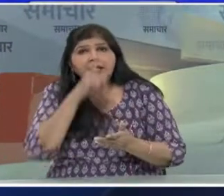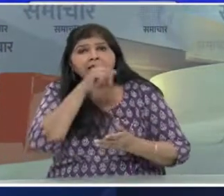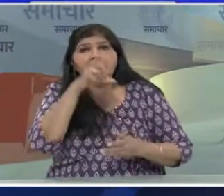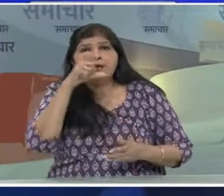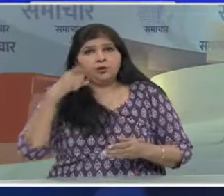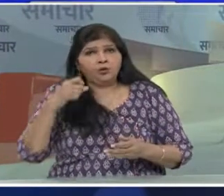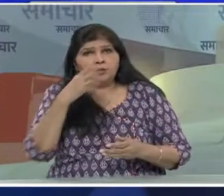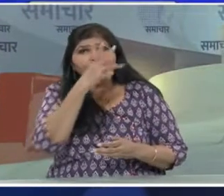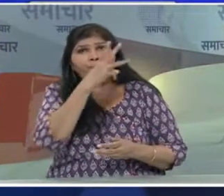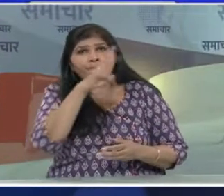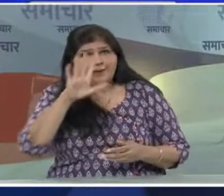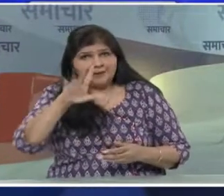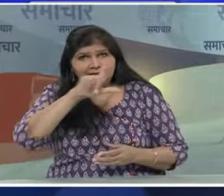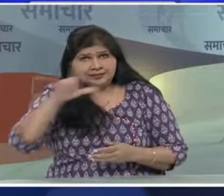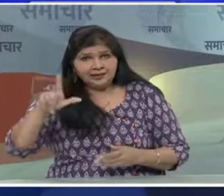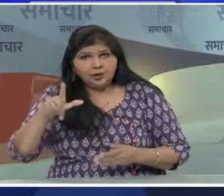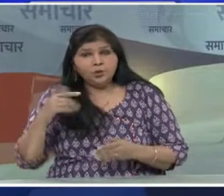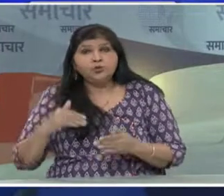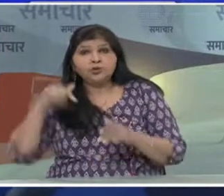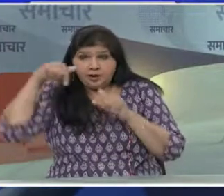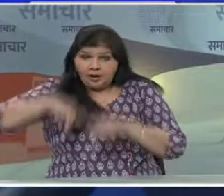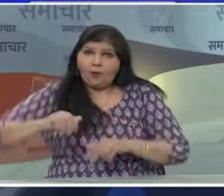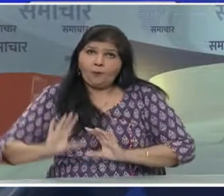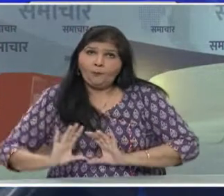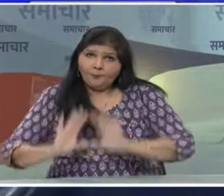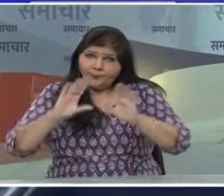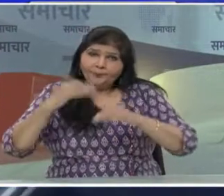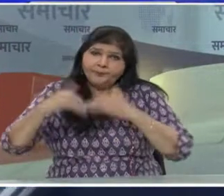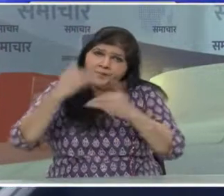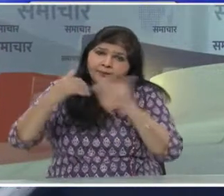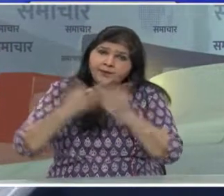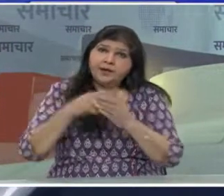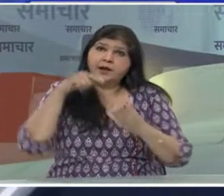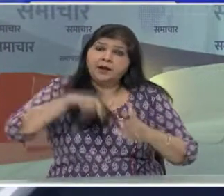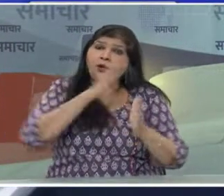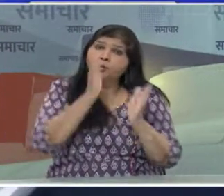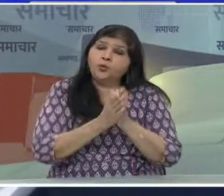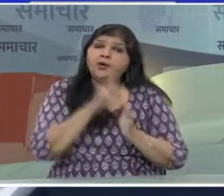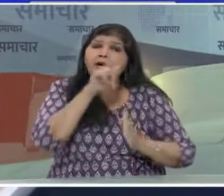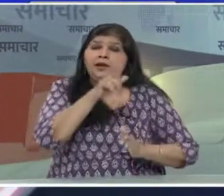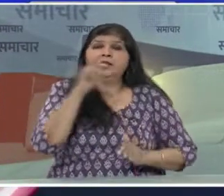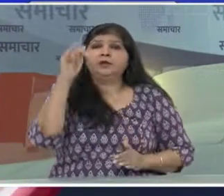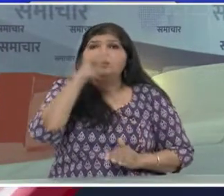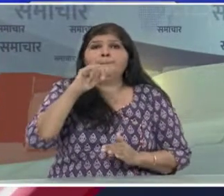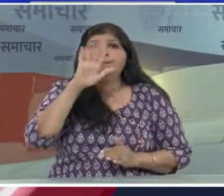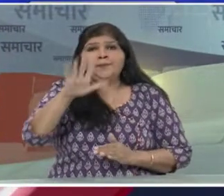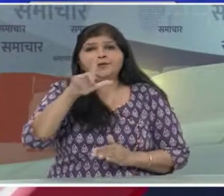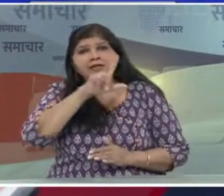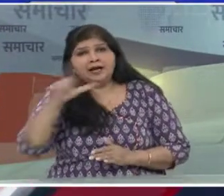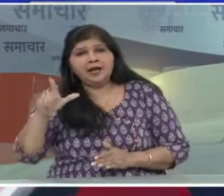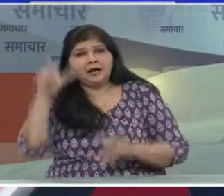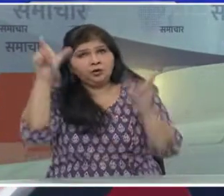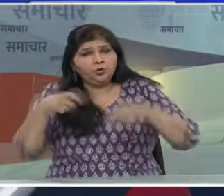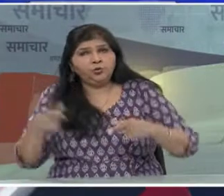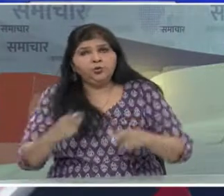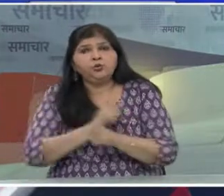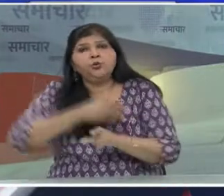1,35,00,000, अब जाकर उसको बढ़ाकर 1,65,00,000 लोगों को प्रशिक्षित इसके अंतर्गत कर पाएंगे।